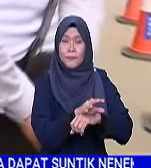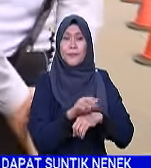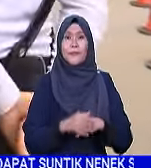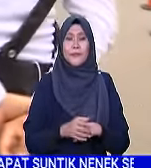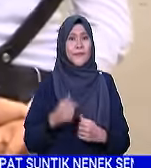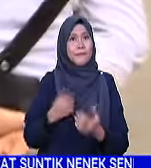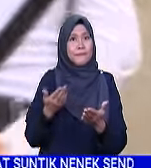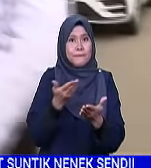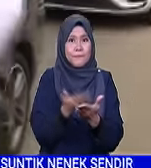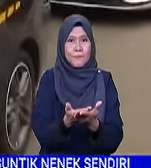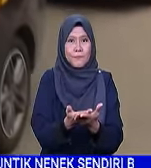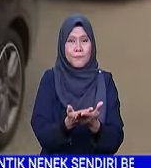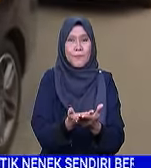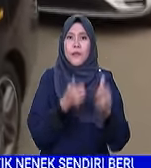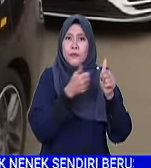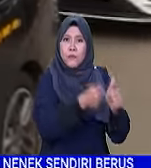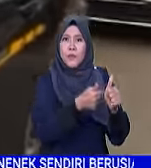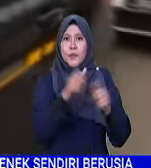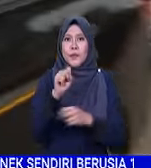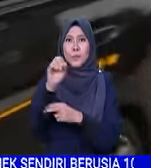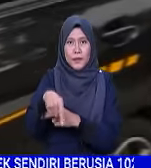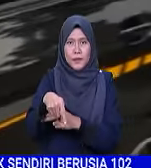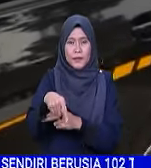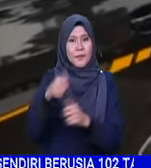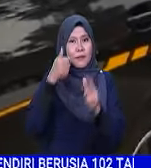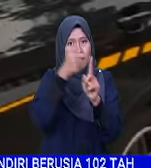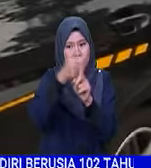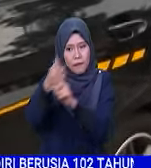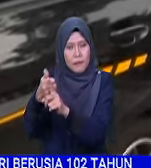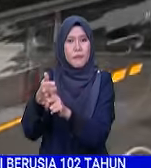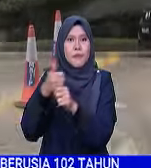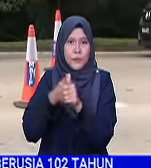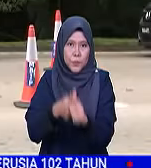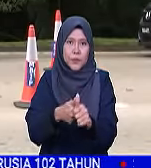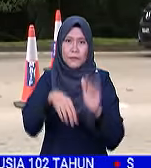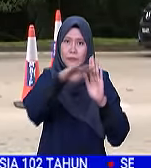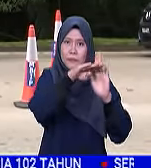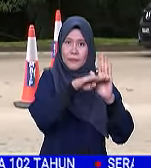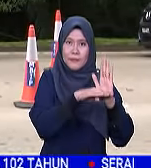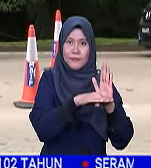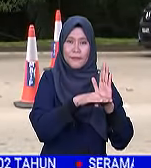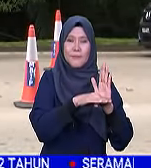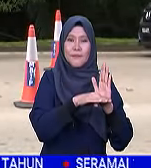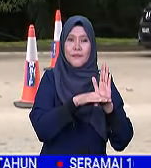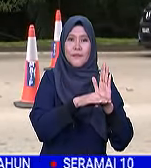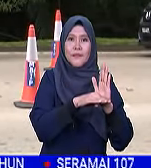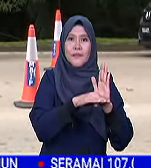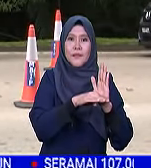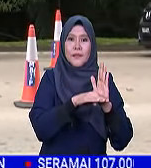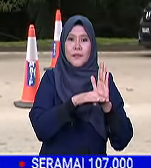mana yang saya sarankan, terus patuh pada SOP dan arahan yang telah ditetapkan seperti mana yang telah